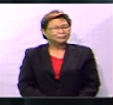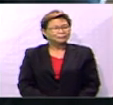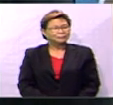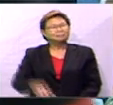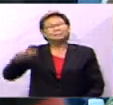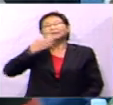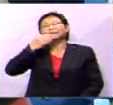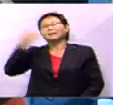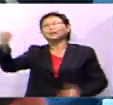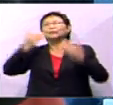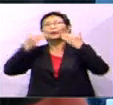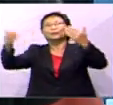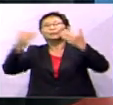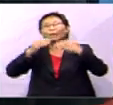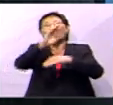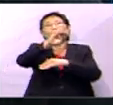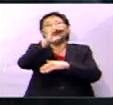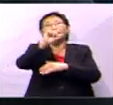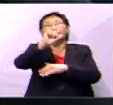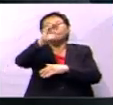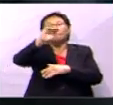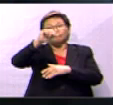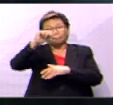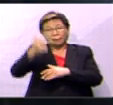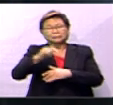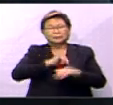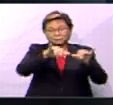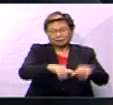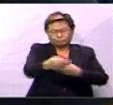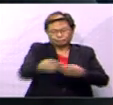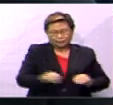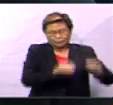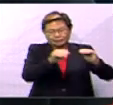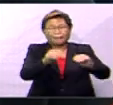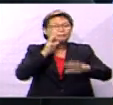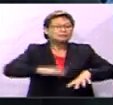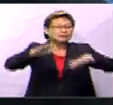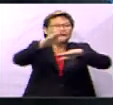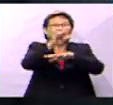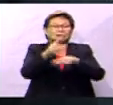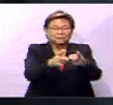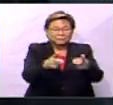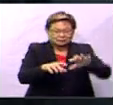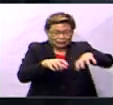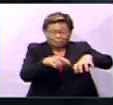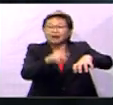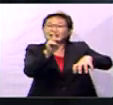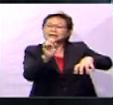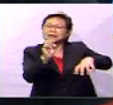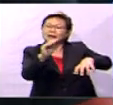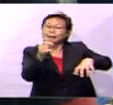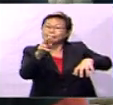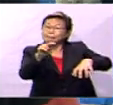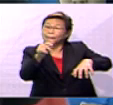Ya, Margaret, terima kasih. Saya sekarang berada di bilik gerakan banjir daerah Kemaman dan di belakang saya merupakan para